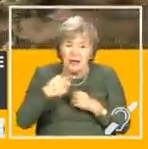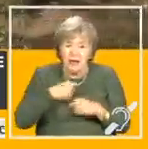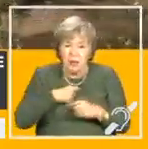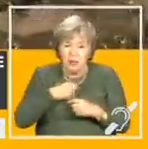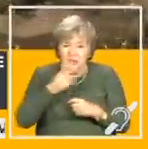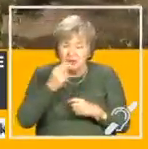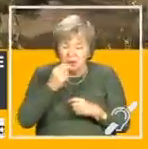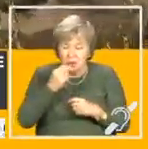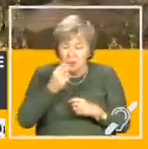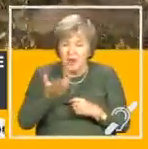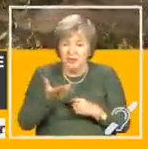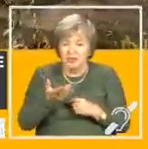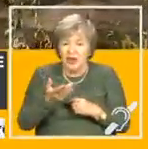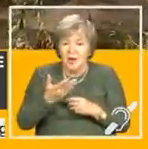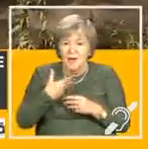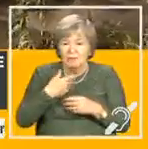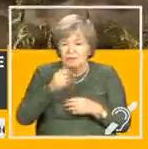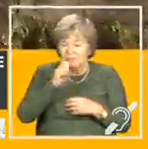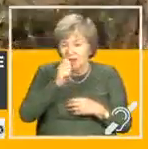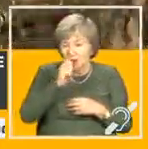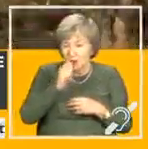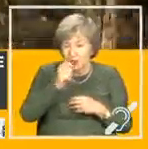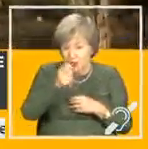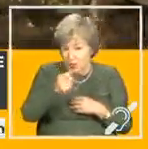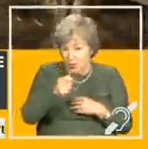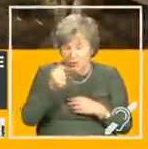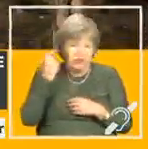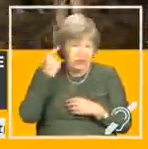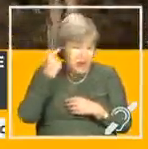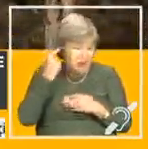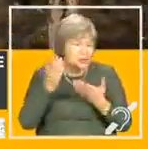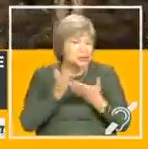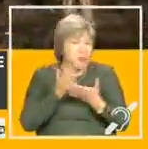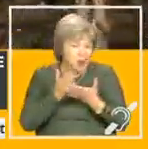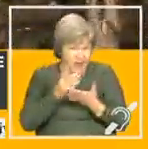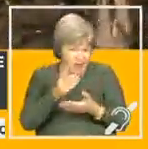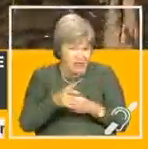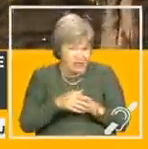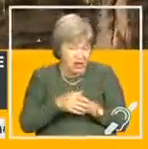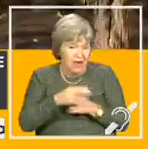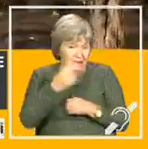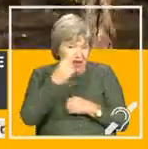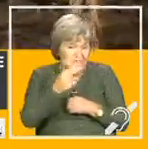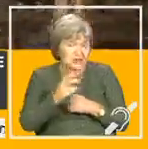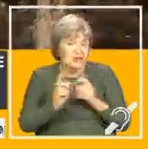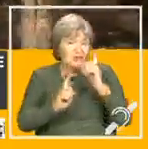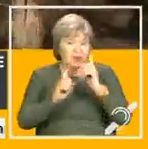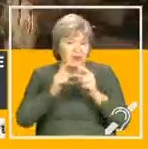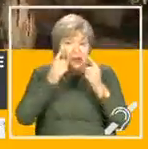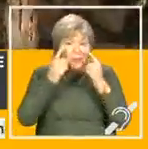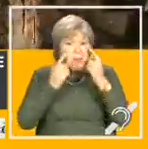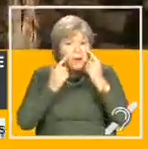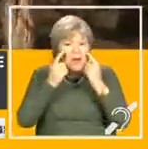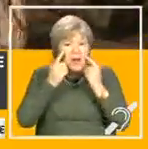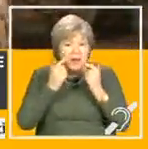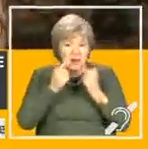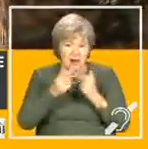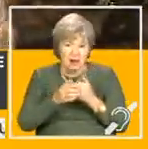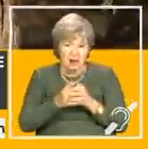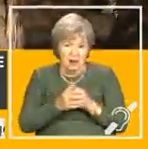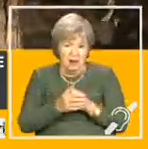cu oamenii, să ții microfonul, să le asculți poveștile, să vezi cum unii dintre ei plâng